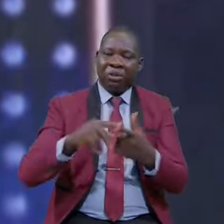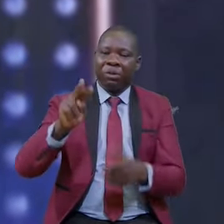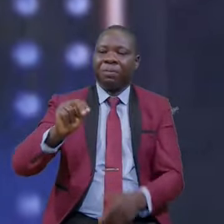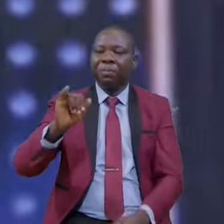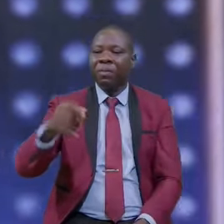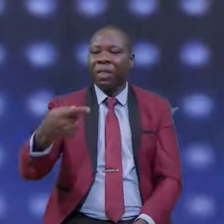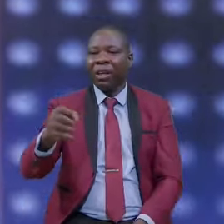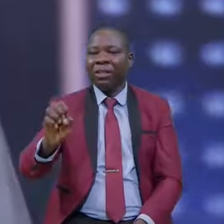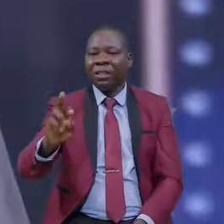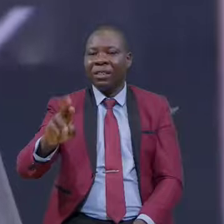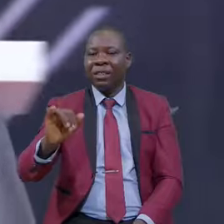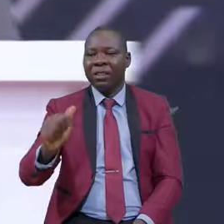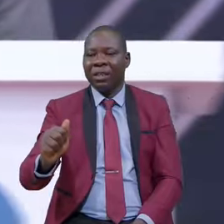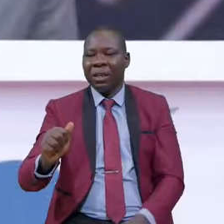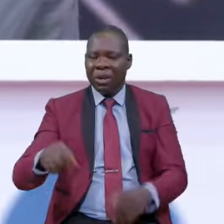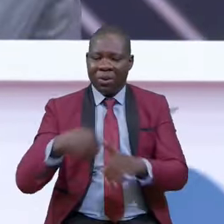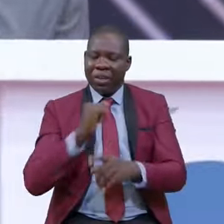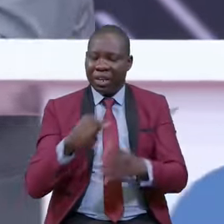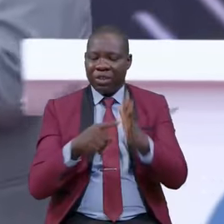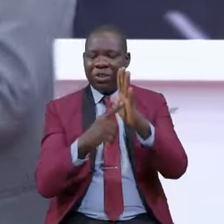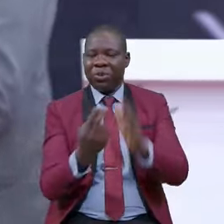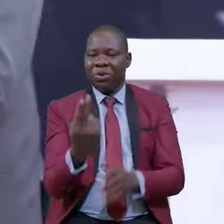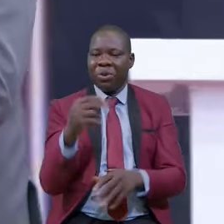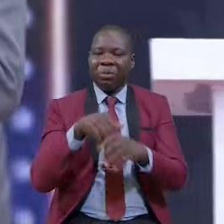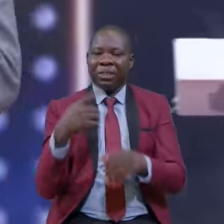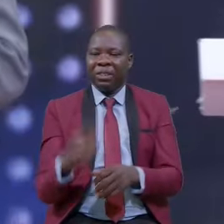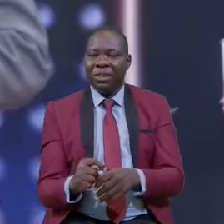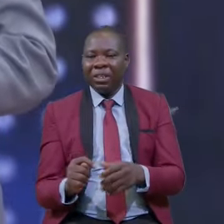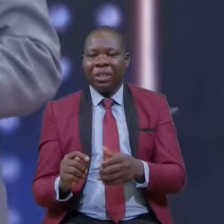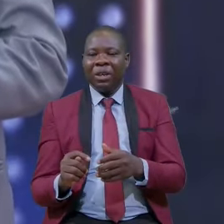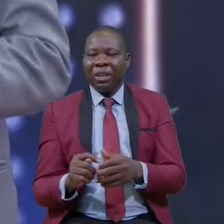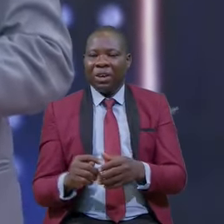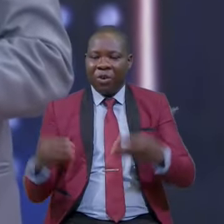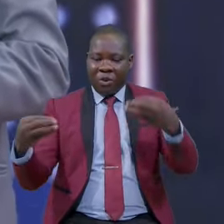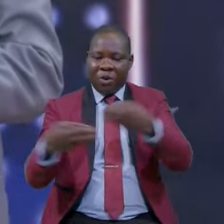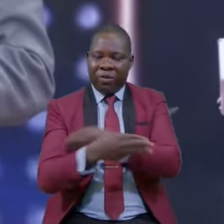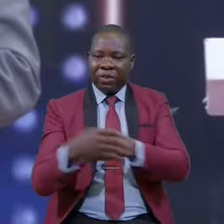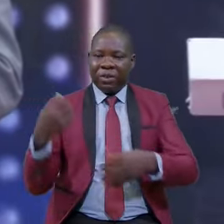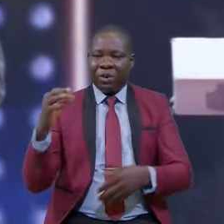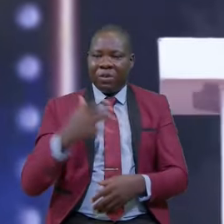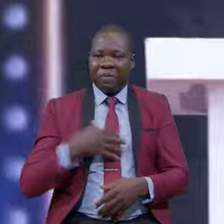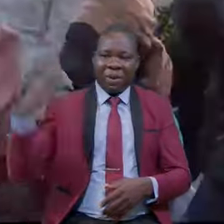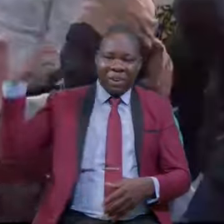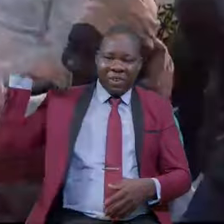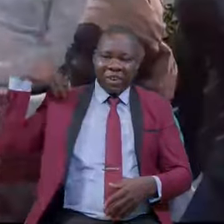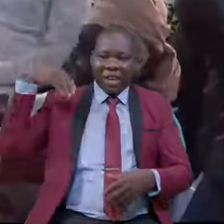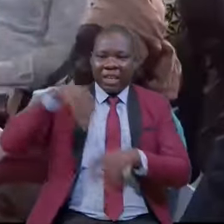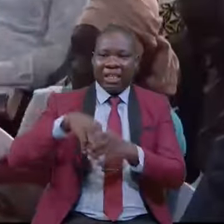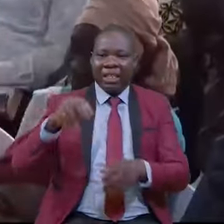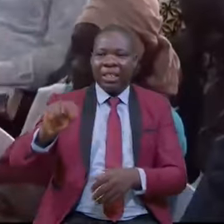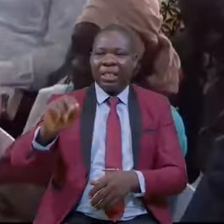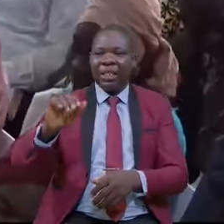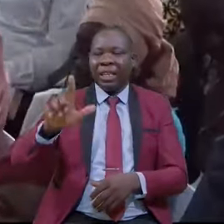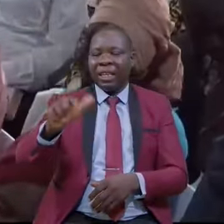Quand j'ai apparu dans le bureau à l'université de Lagos, il a dit, tu es de retour.